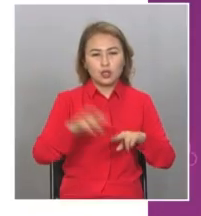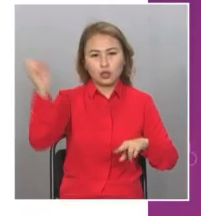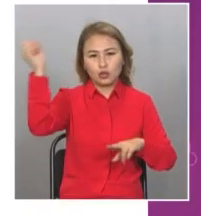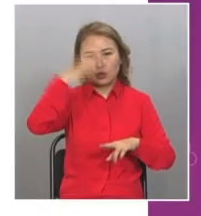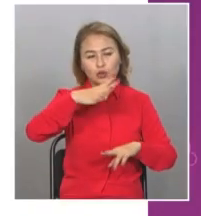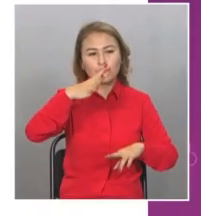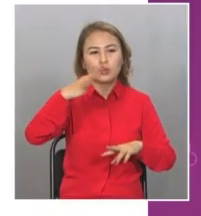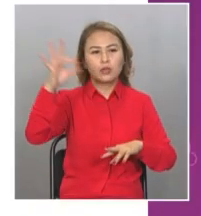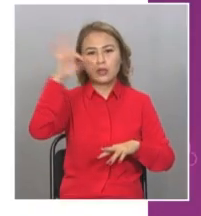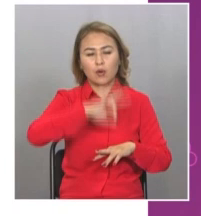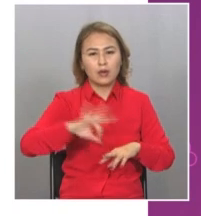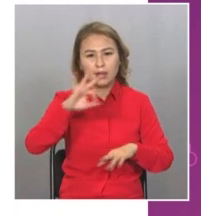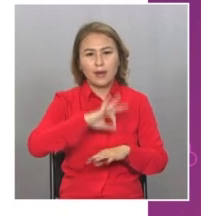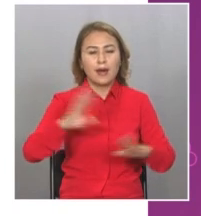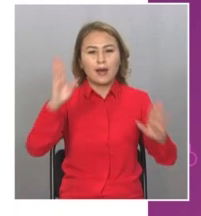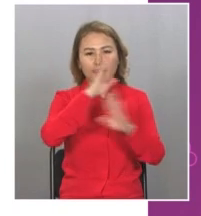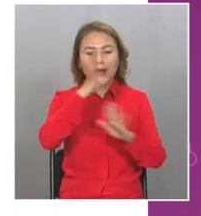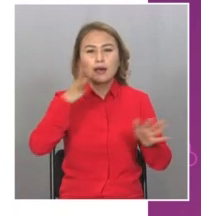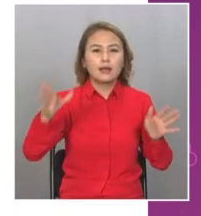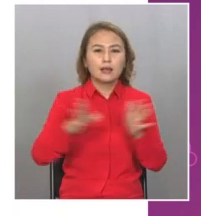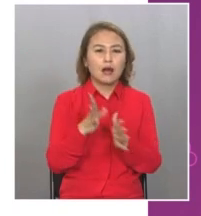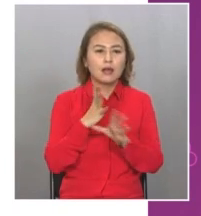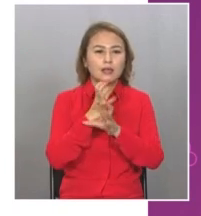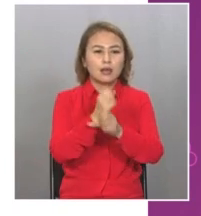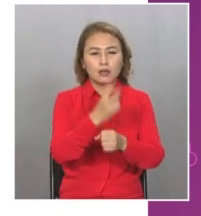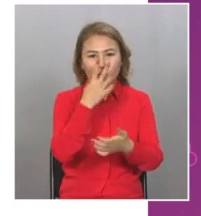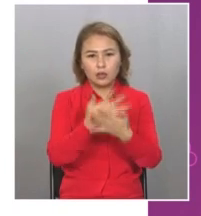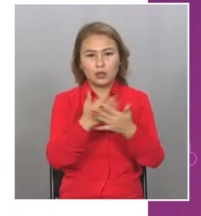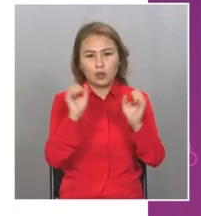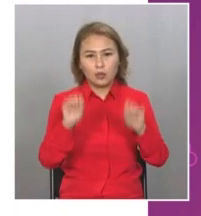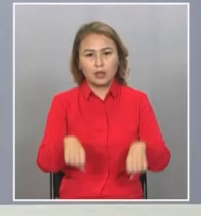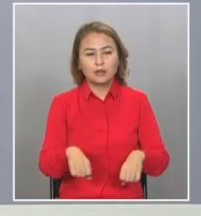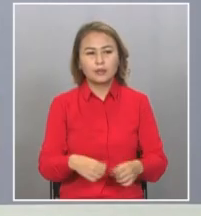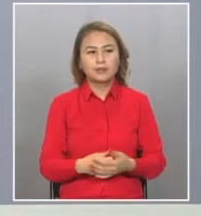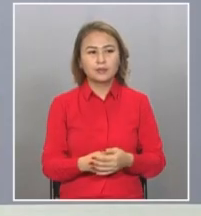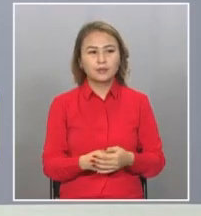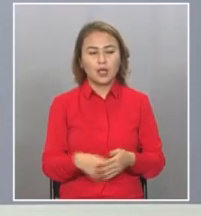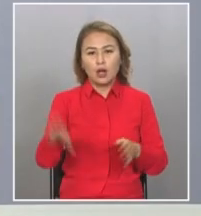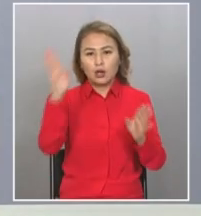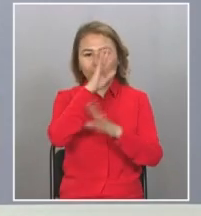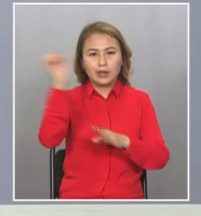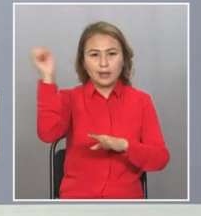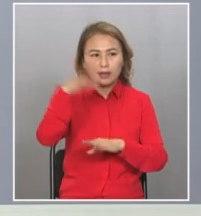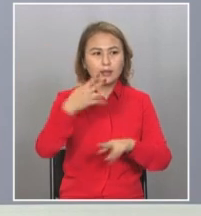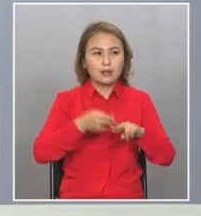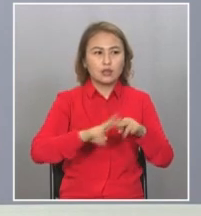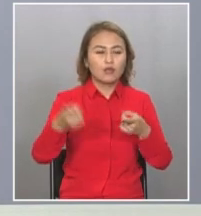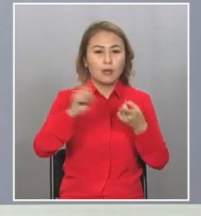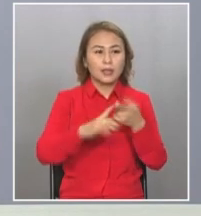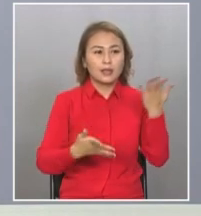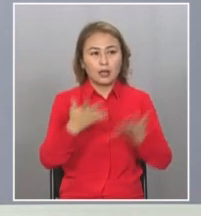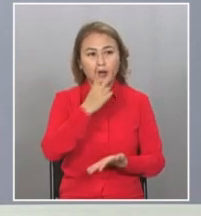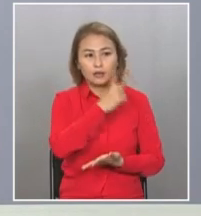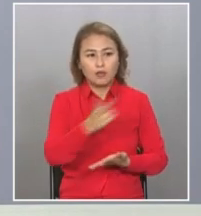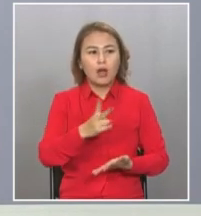күннің түсу сәулелері энергия мөлшерінің азайғандығының белгісі. Ал енді күн радиациясына тоқталатын